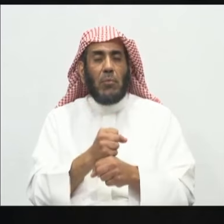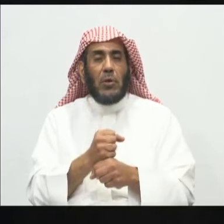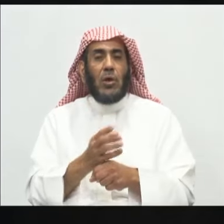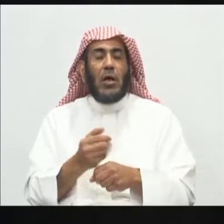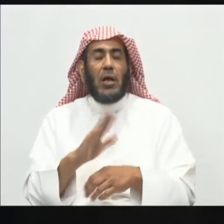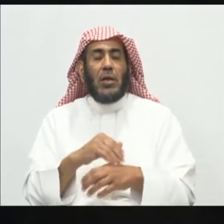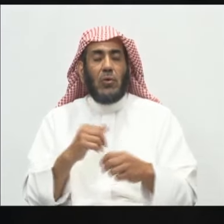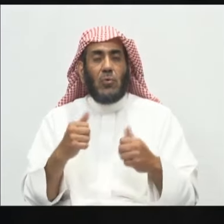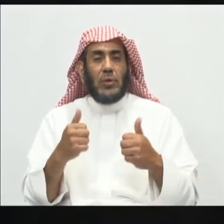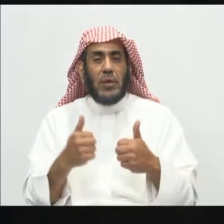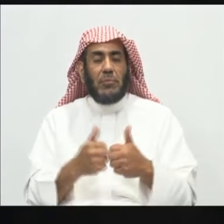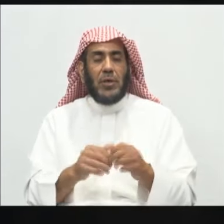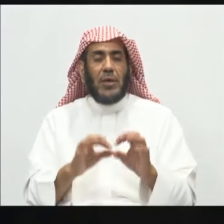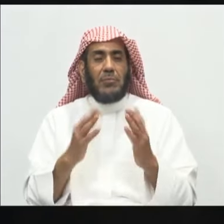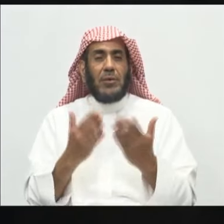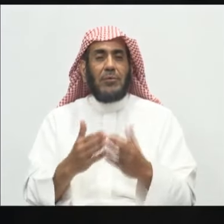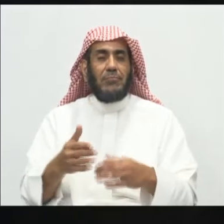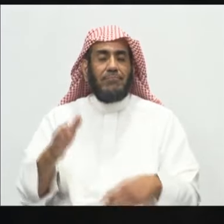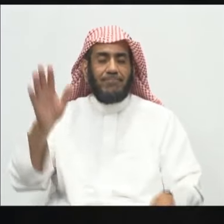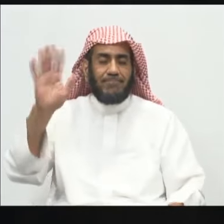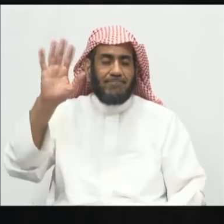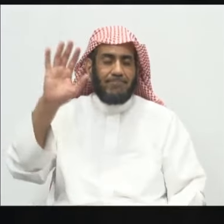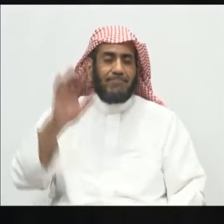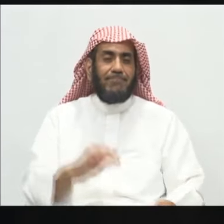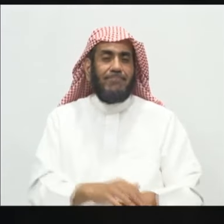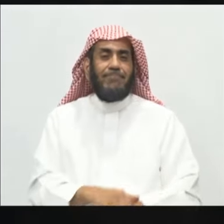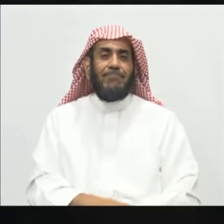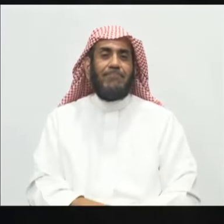محمد وعلى اله وصحبه اجمعين